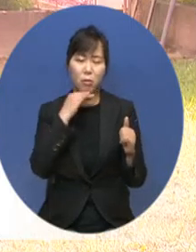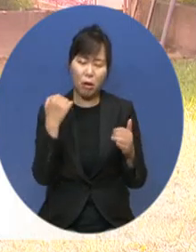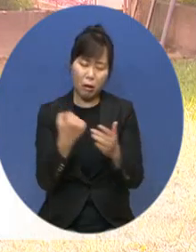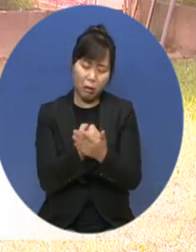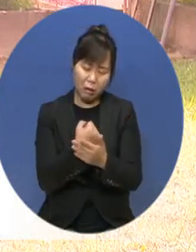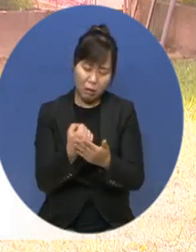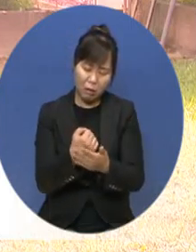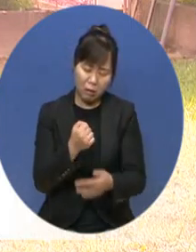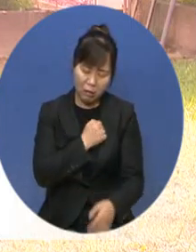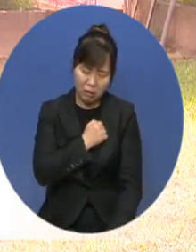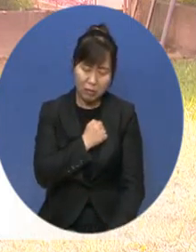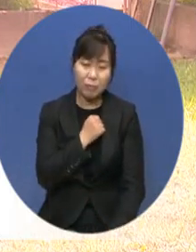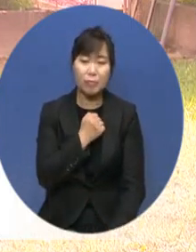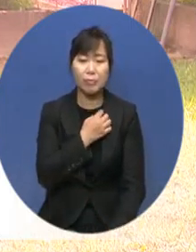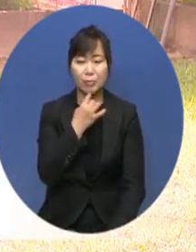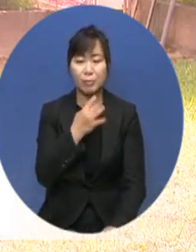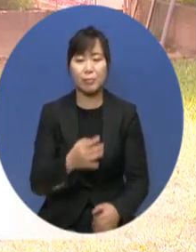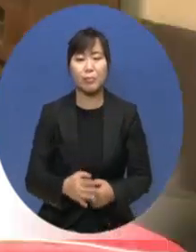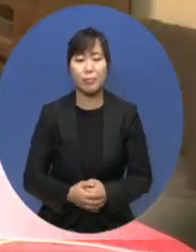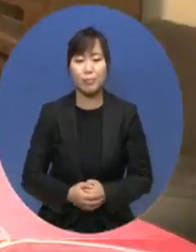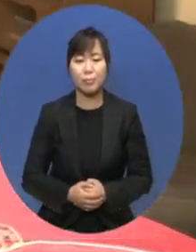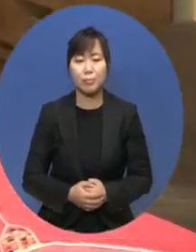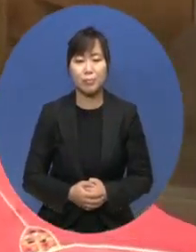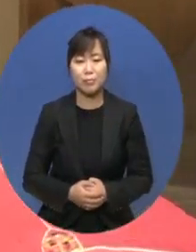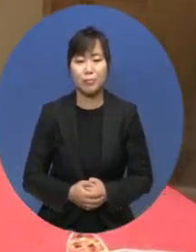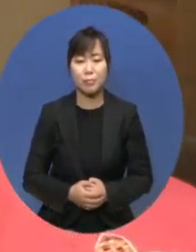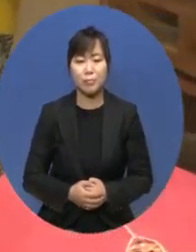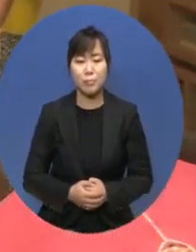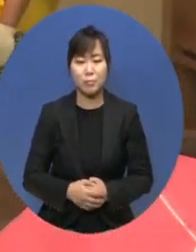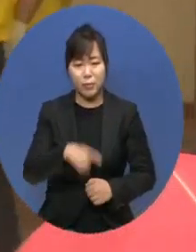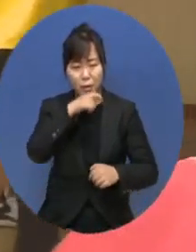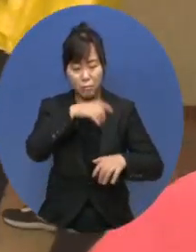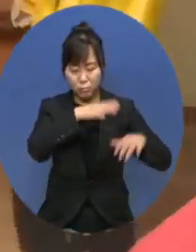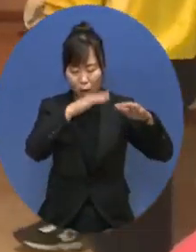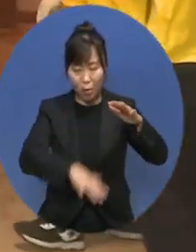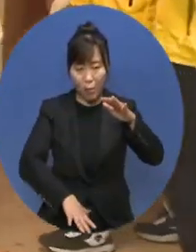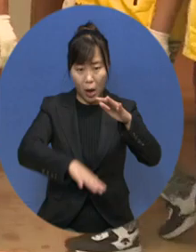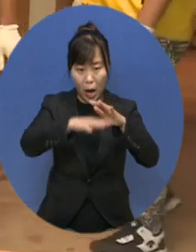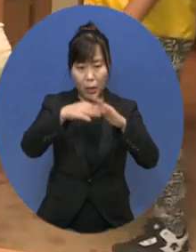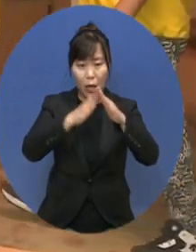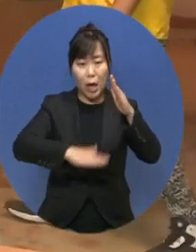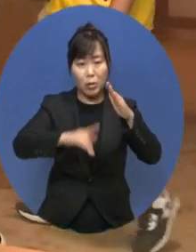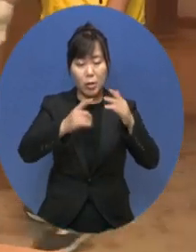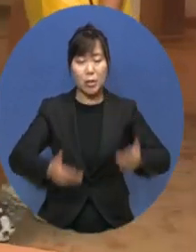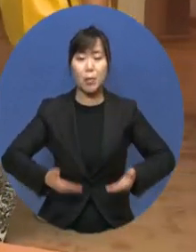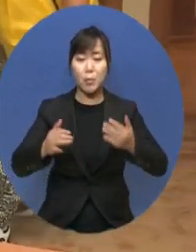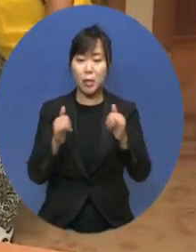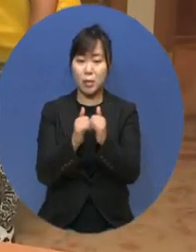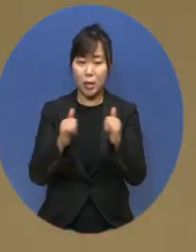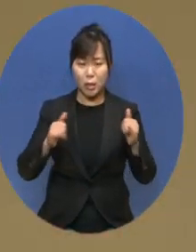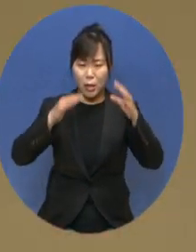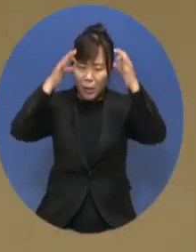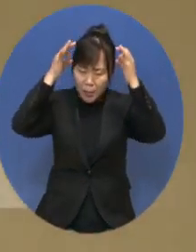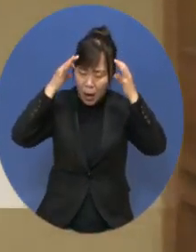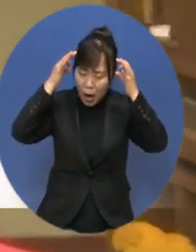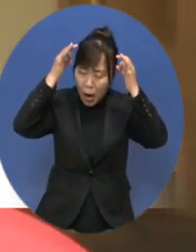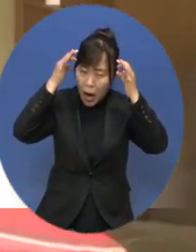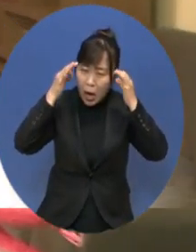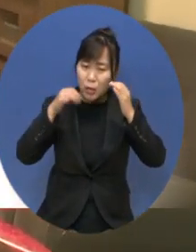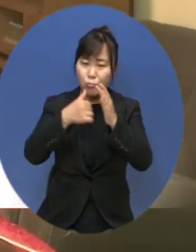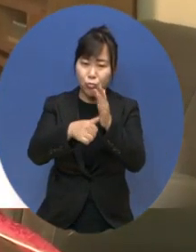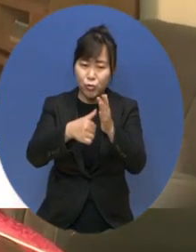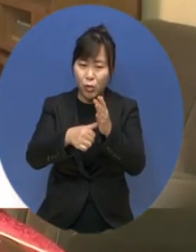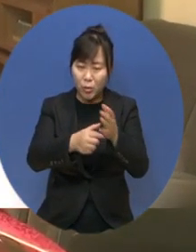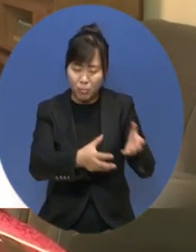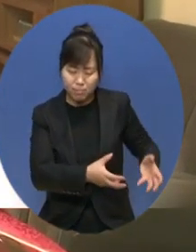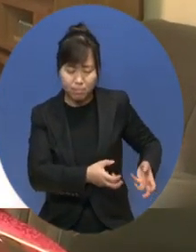정말 안타깝고 담담합니다. 침수 피해를 입은 가옥에서는 자원봉사자들이 구슬땀을 흘리며